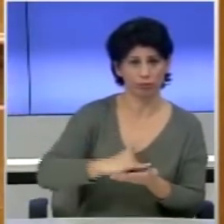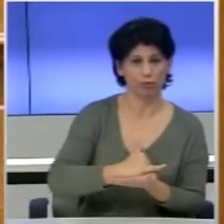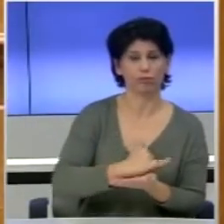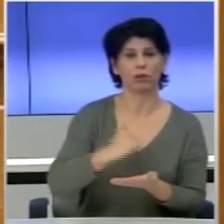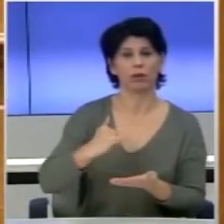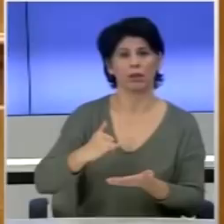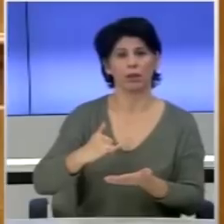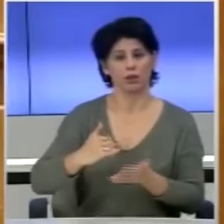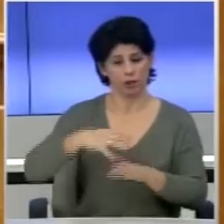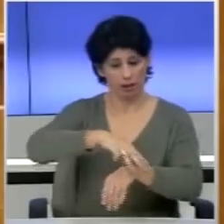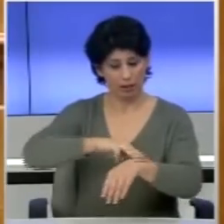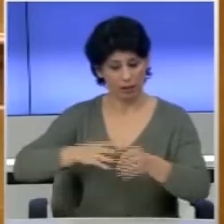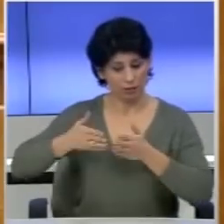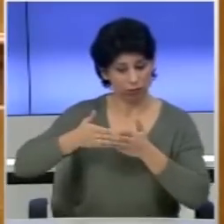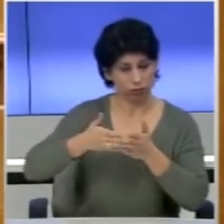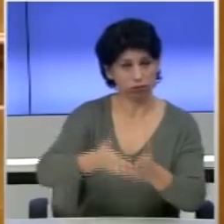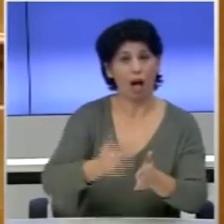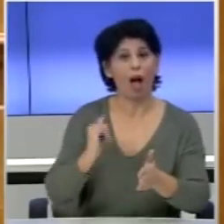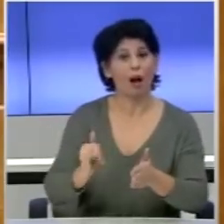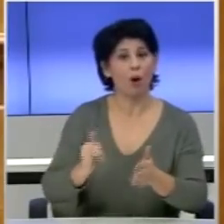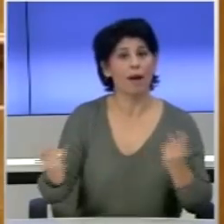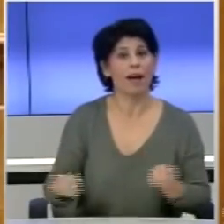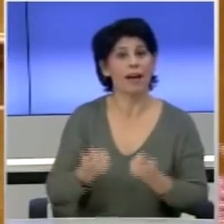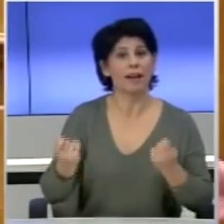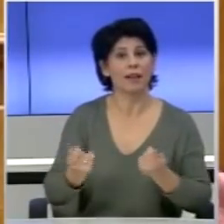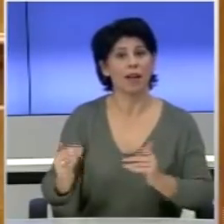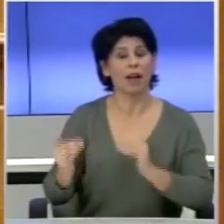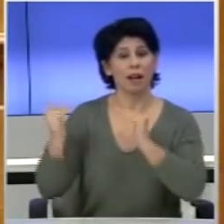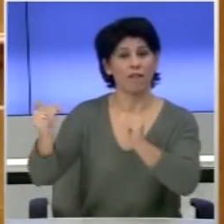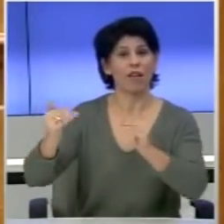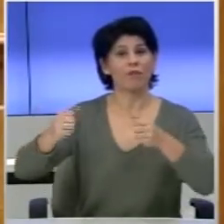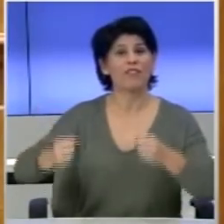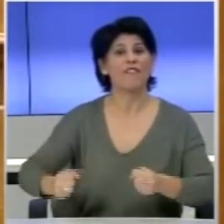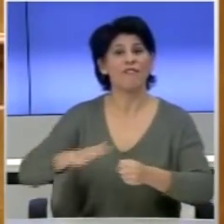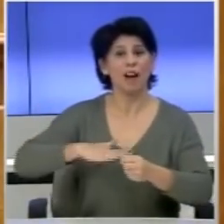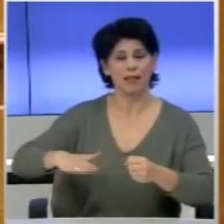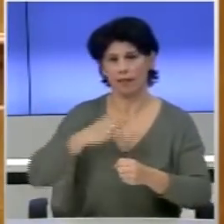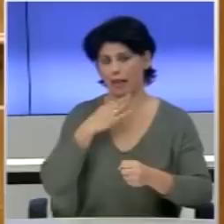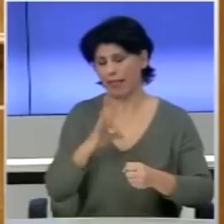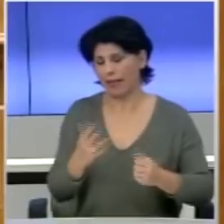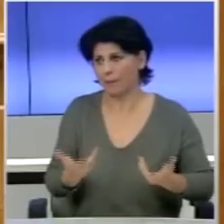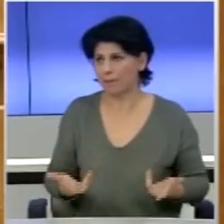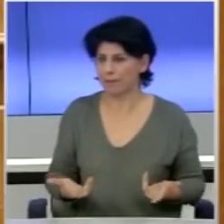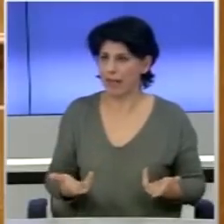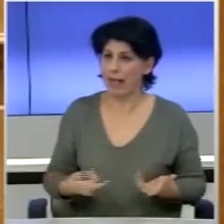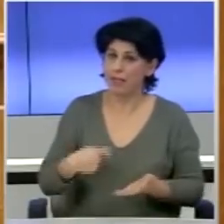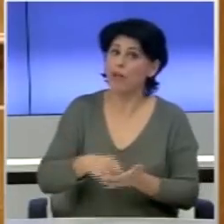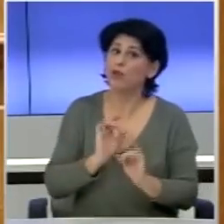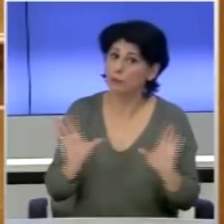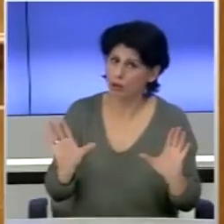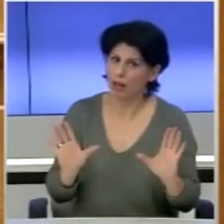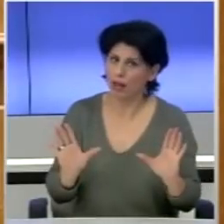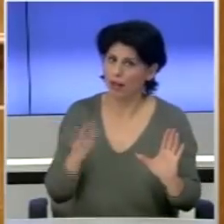τον ελιμενισμό, ακόμα και τις εργασίες αναβάθμισης της βάσης. Λέτε, βέβαια